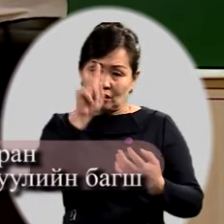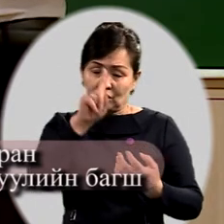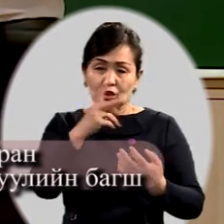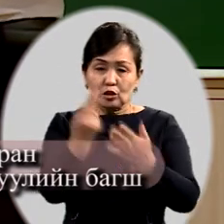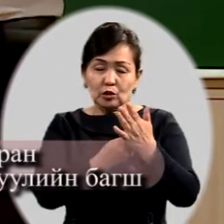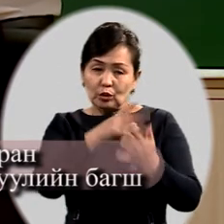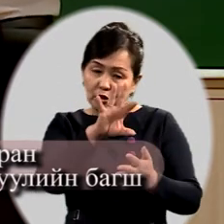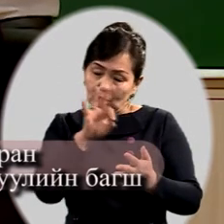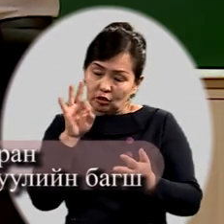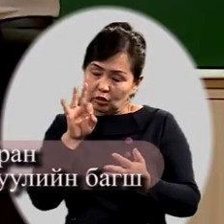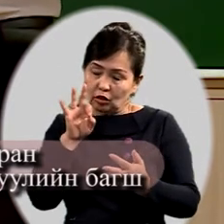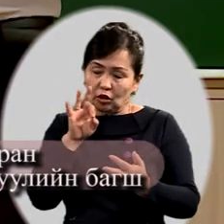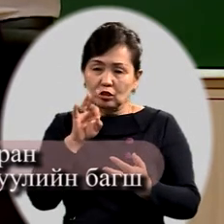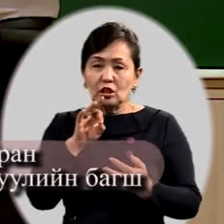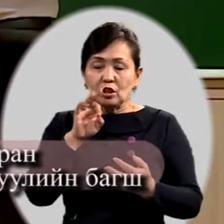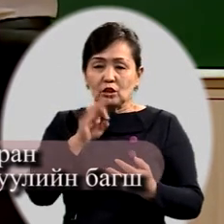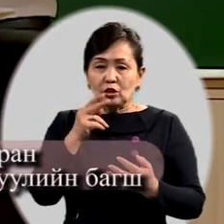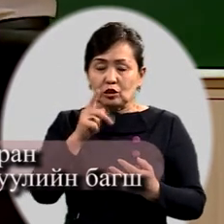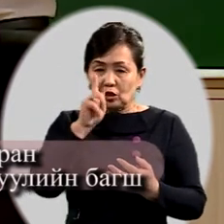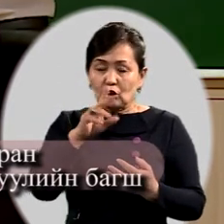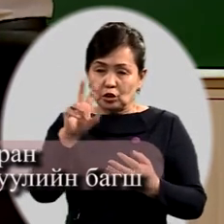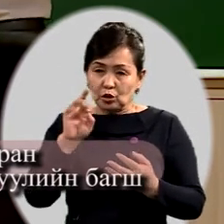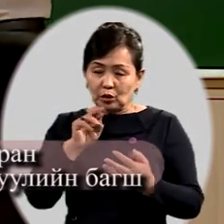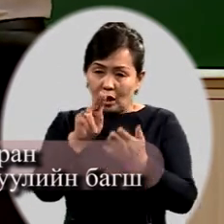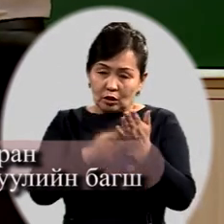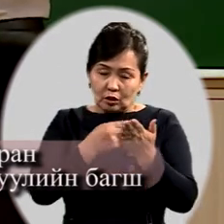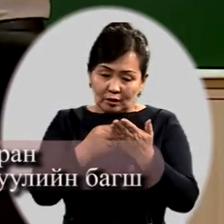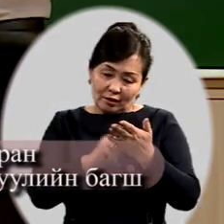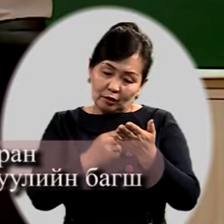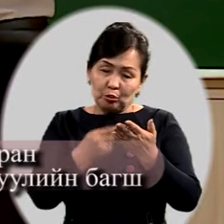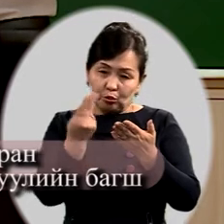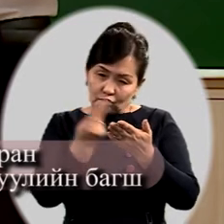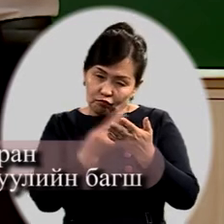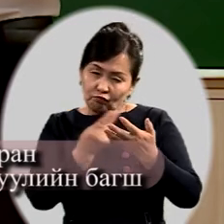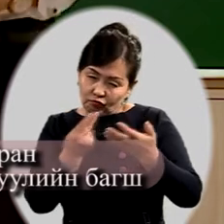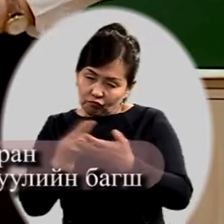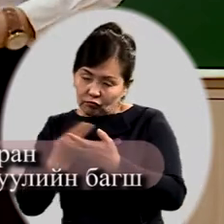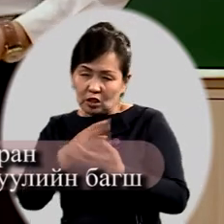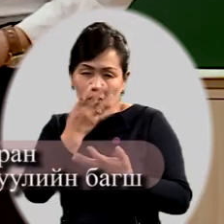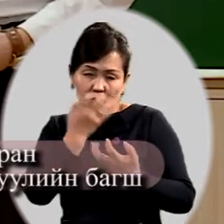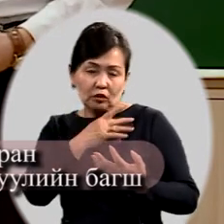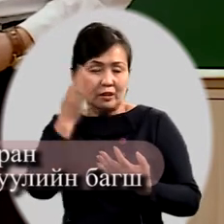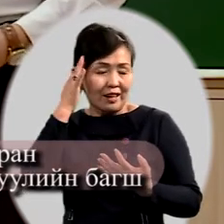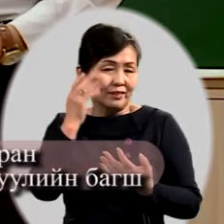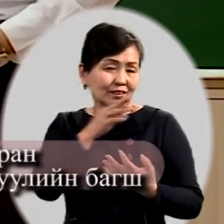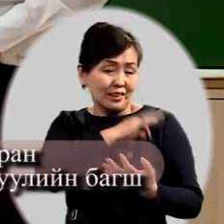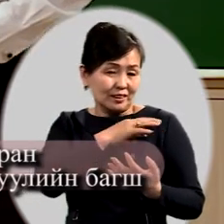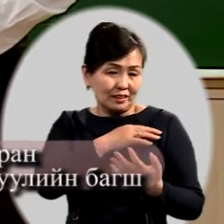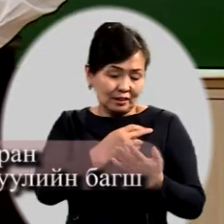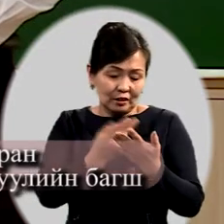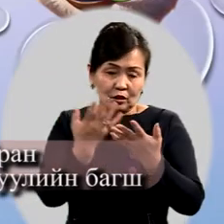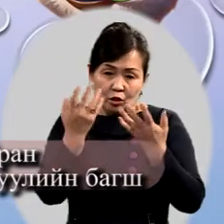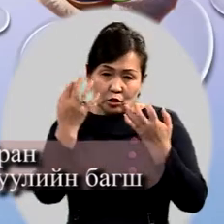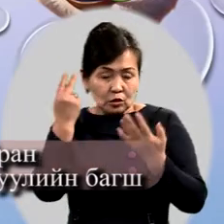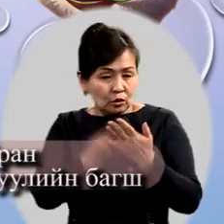оның ішінен біреуін таңдап, төп нұсқа ретінде қолданып, бояп, жөндеп, әр түрлі тәсіл техникасын пайдаланып